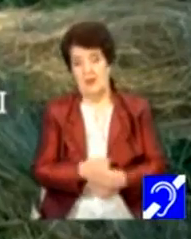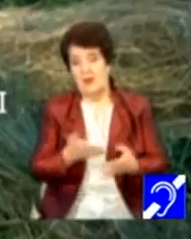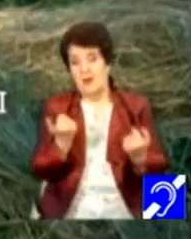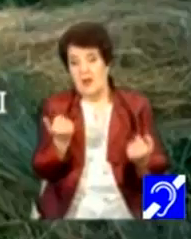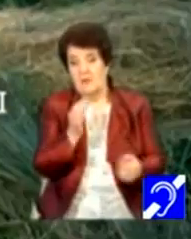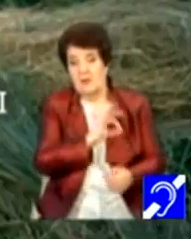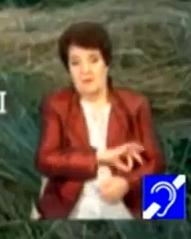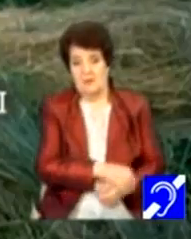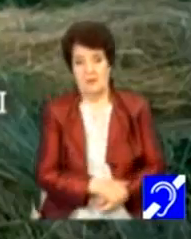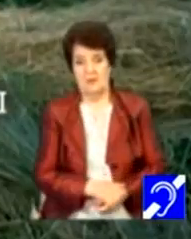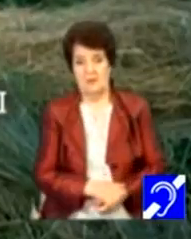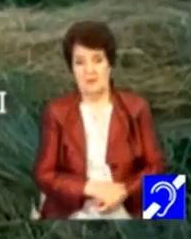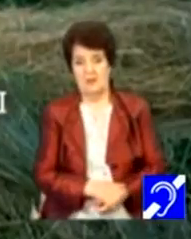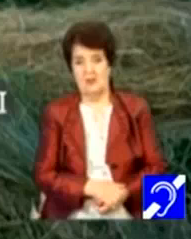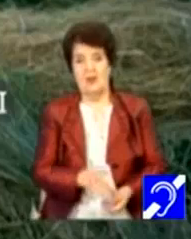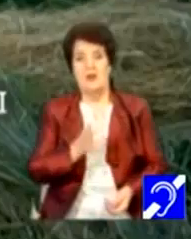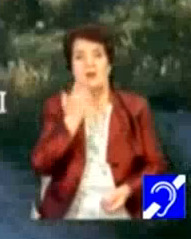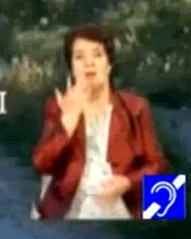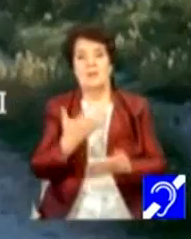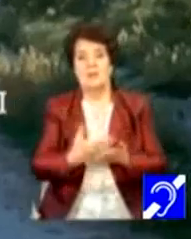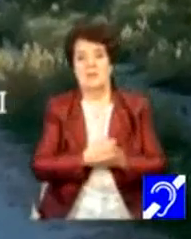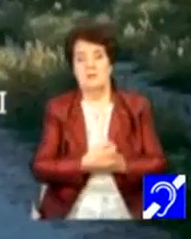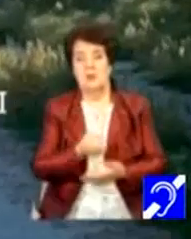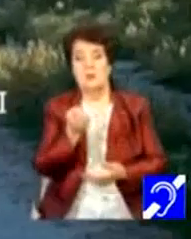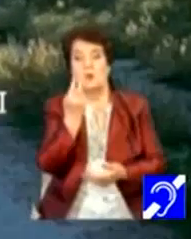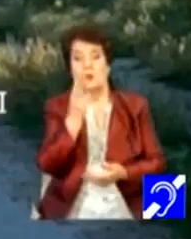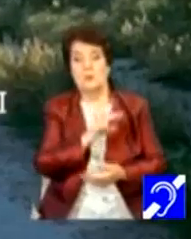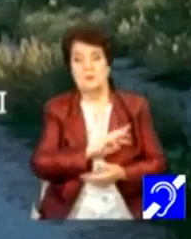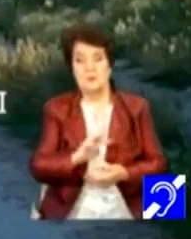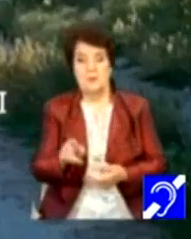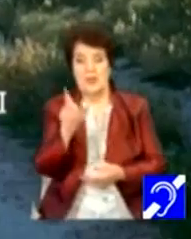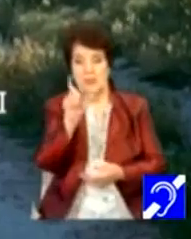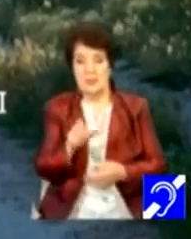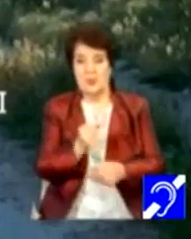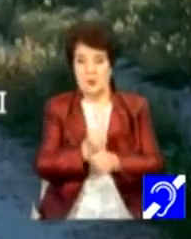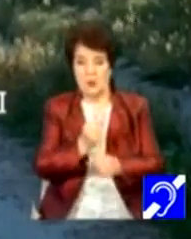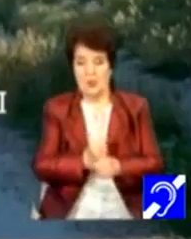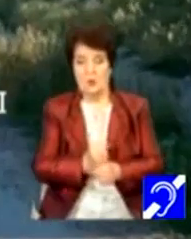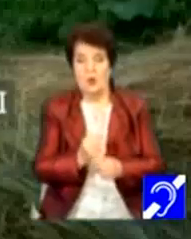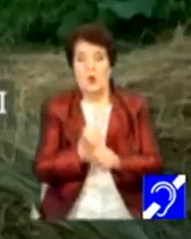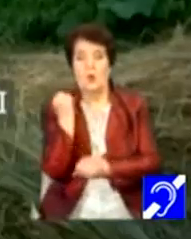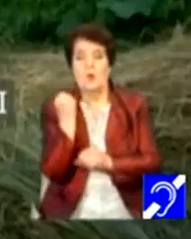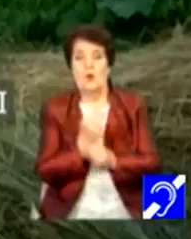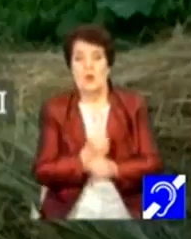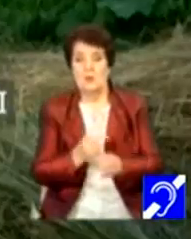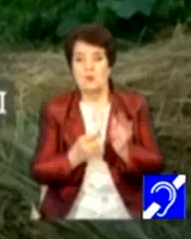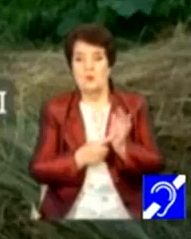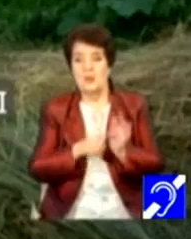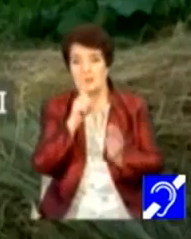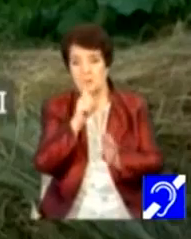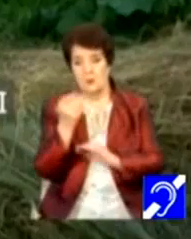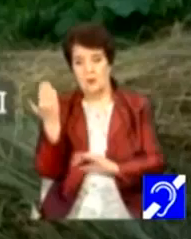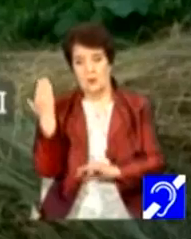N-avem niciun venit. Când ar să răsplătească, 12.000 de lucrători lucrează, dar cu leafa cu 6 luni în urmă.